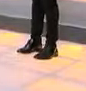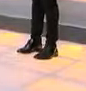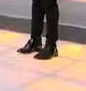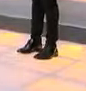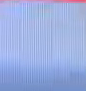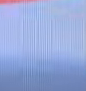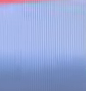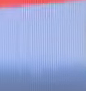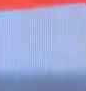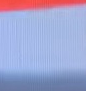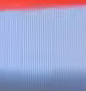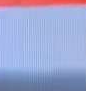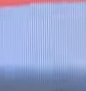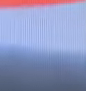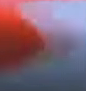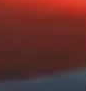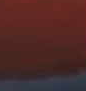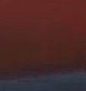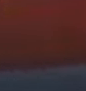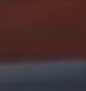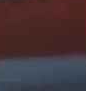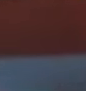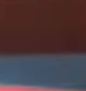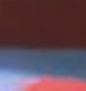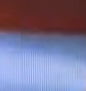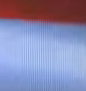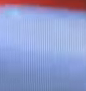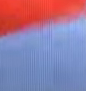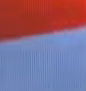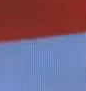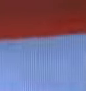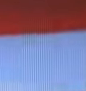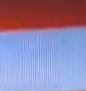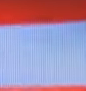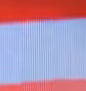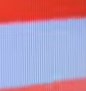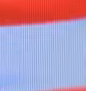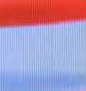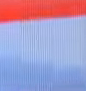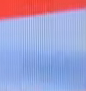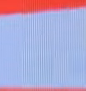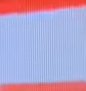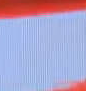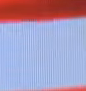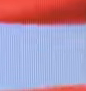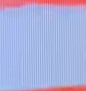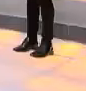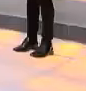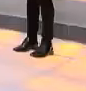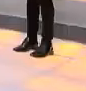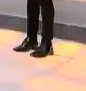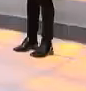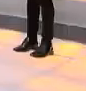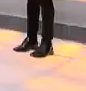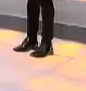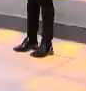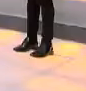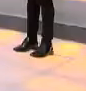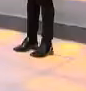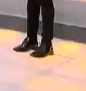dan juga merdu lagu yang permulaannya tadi. InsyaAllah Wani akan bersama juga menyanyikan dengan kita seketika nanti. Lagunya